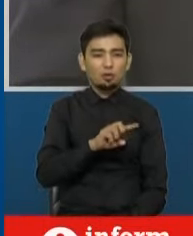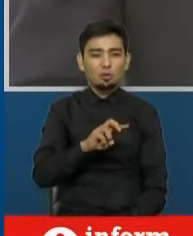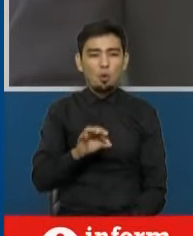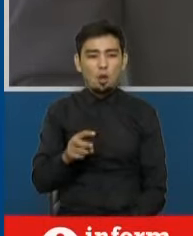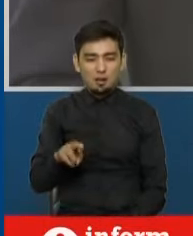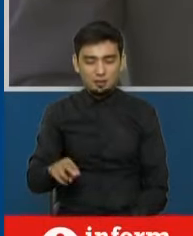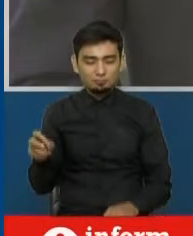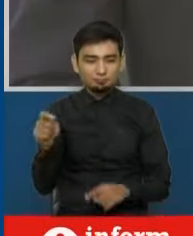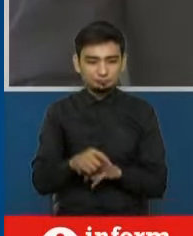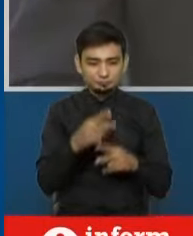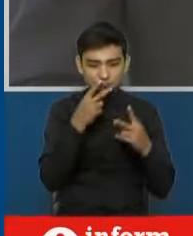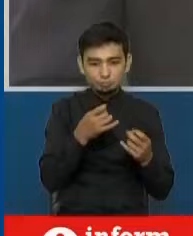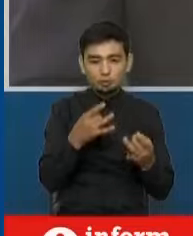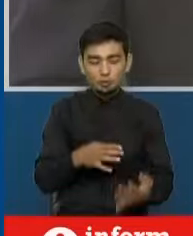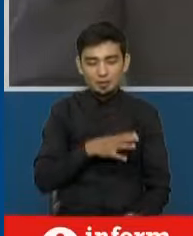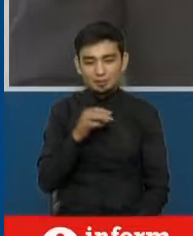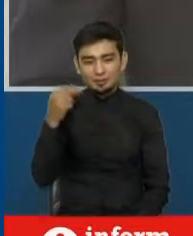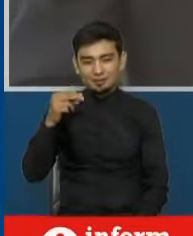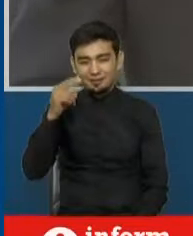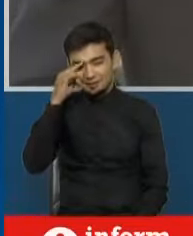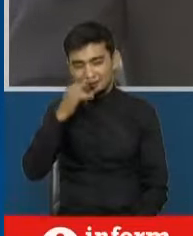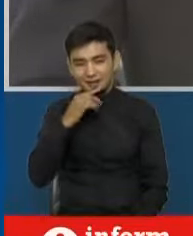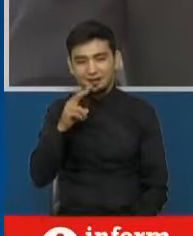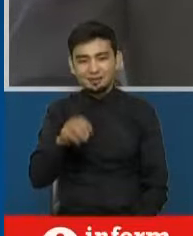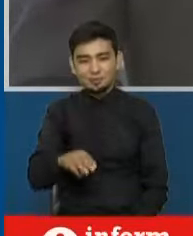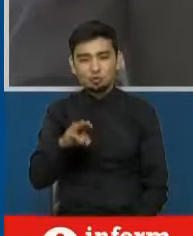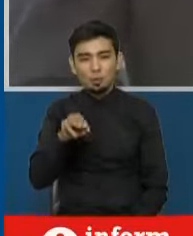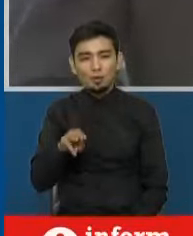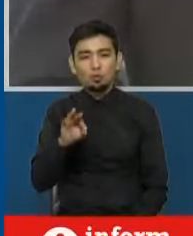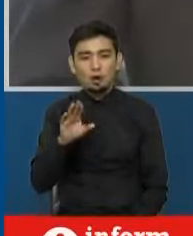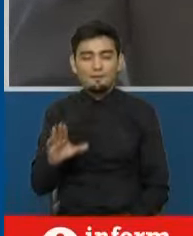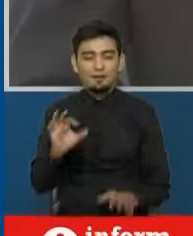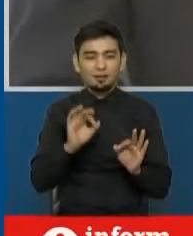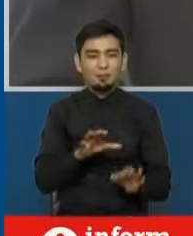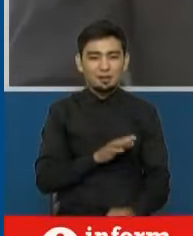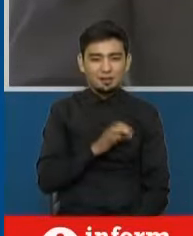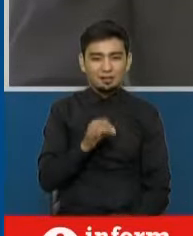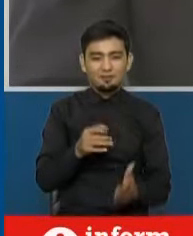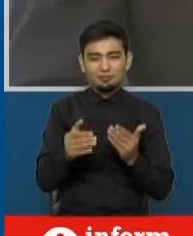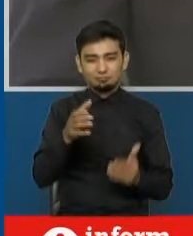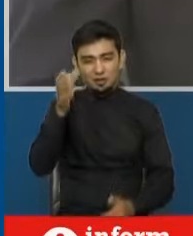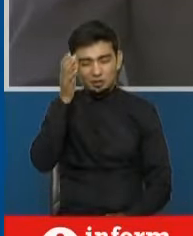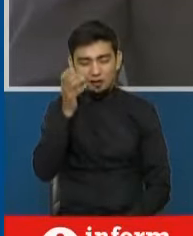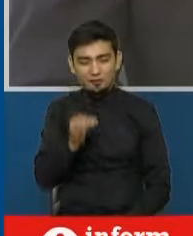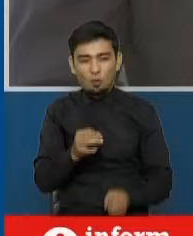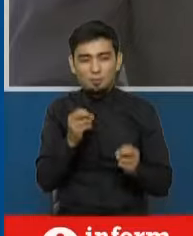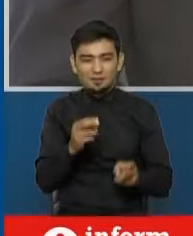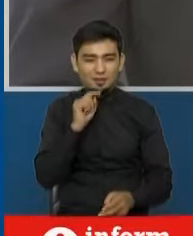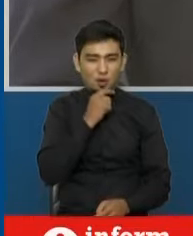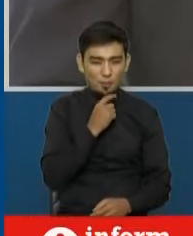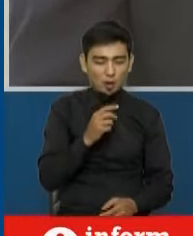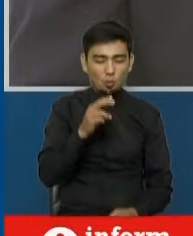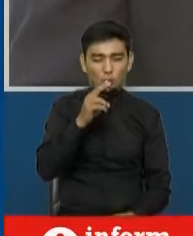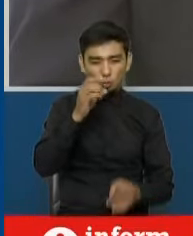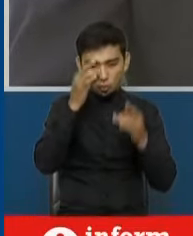по диалогу. Президент Казахстана Касым-Жомарт Токаев отметил, что плодотворным взаимодействием в сфере политики, безопасности, экономики и